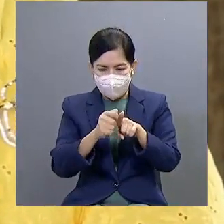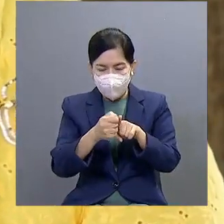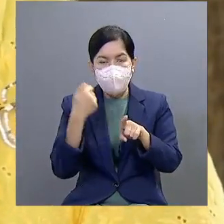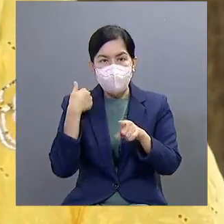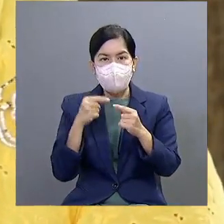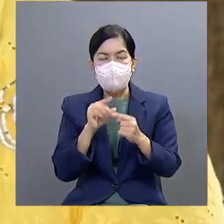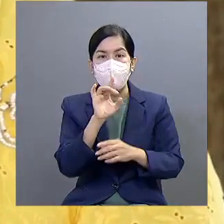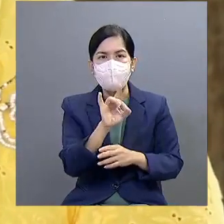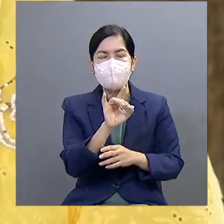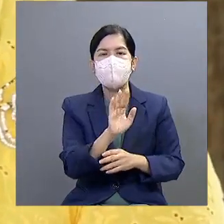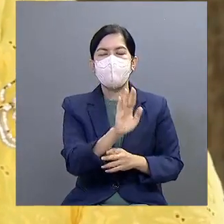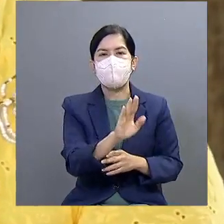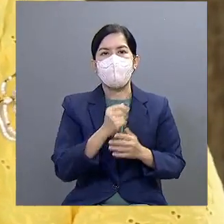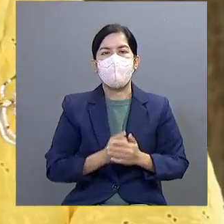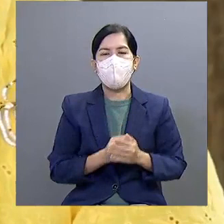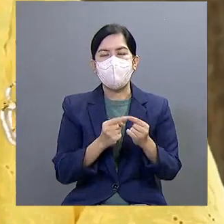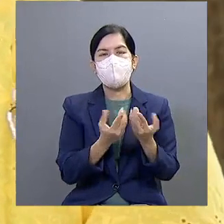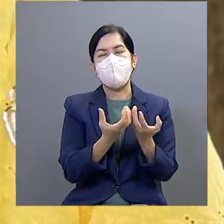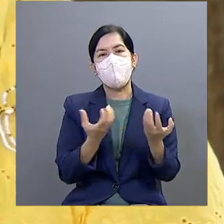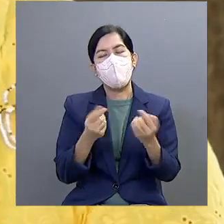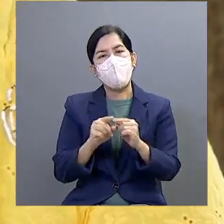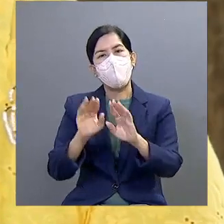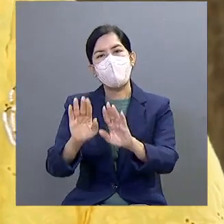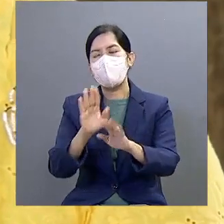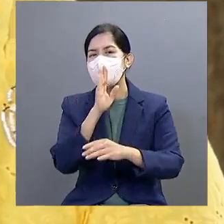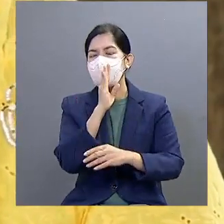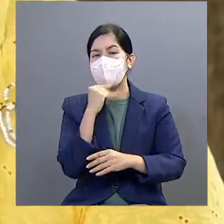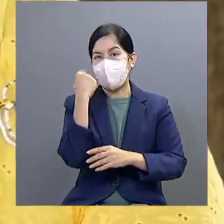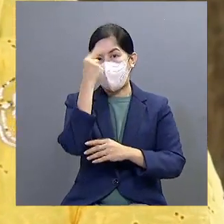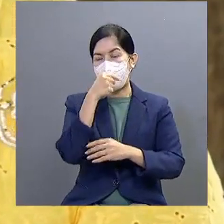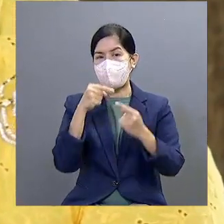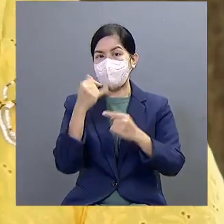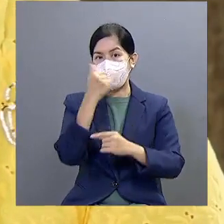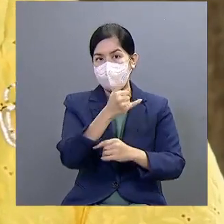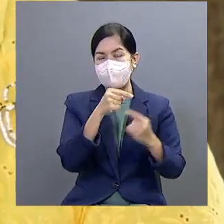ค้าของฝากด้วยนะคะคนที่ใครที่ได้เดินทางมาราชบุรีถ้า